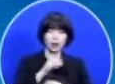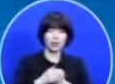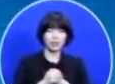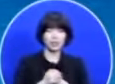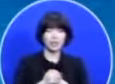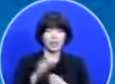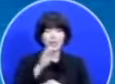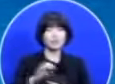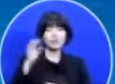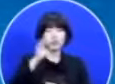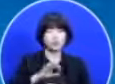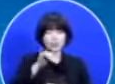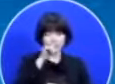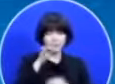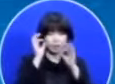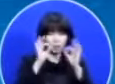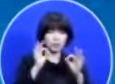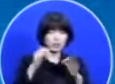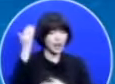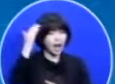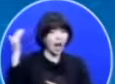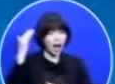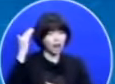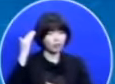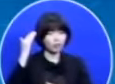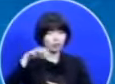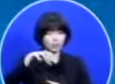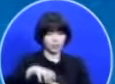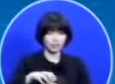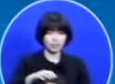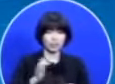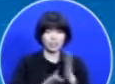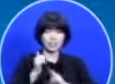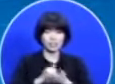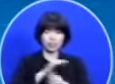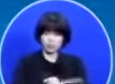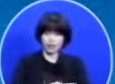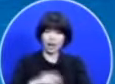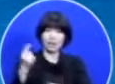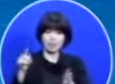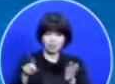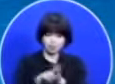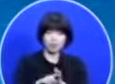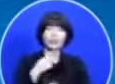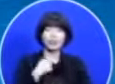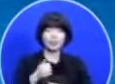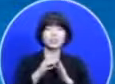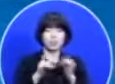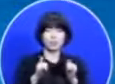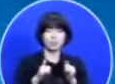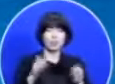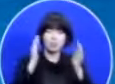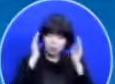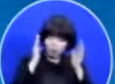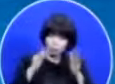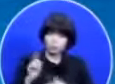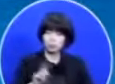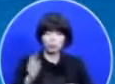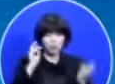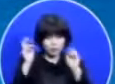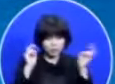유럽의 있다보니까 한국에서 예수를 잘 믿으시는 분들이 유럽의 공부를 하러 왔던지 사업을 하러 와